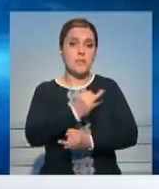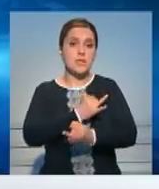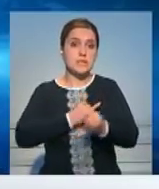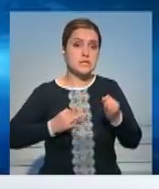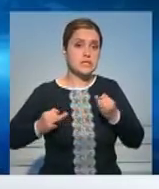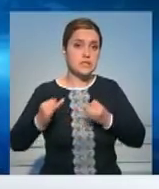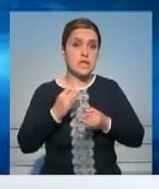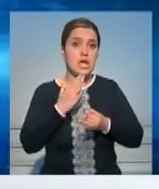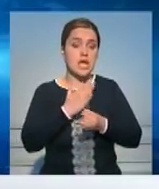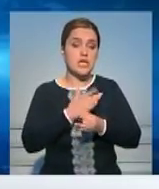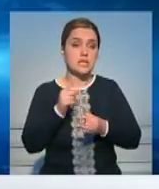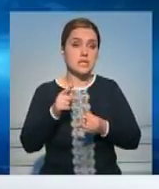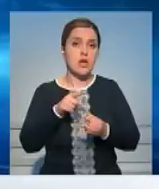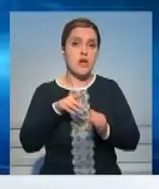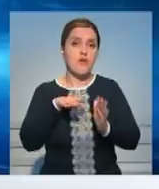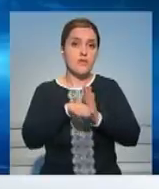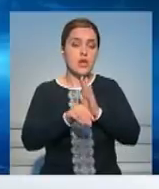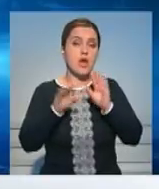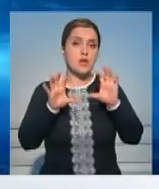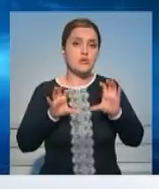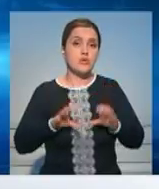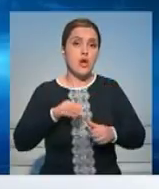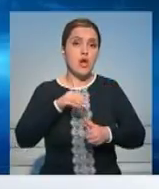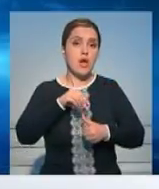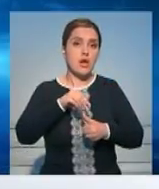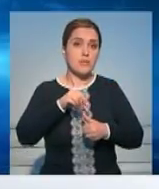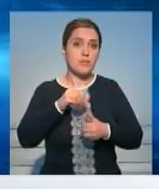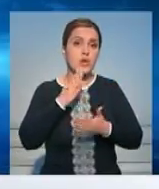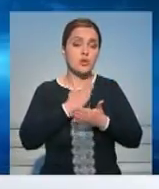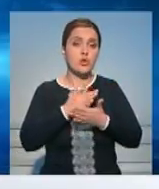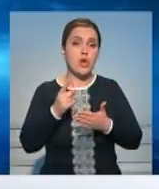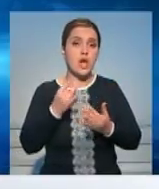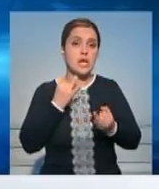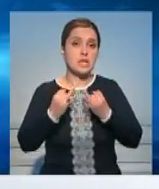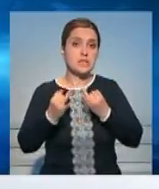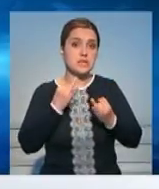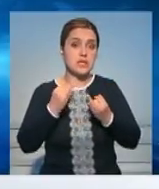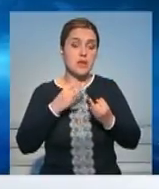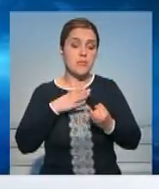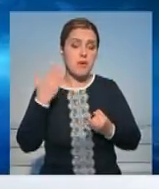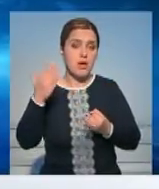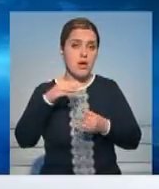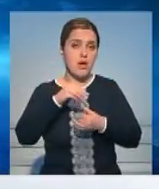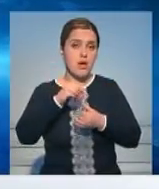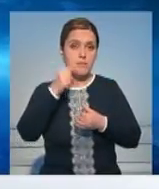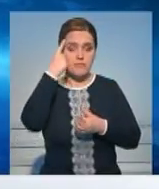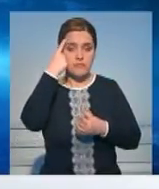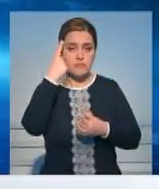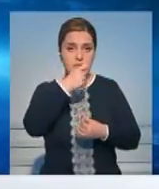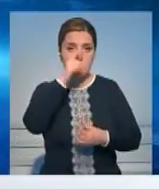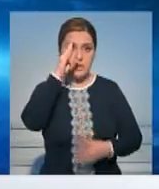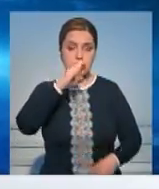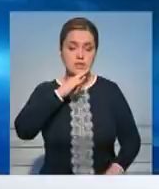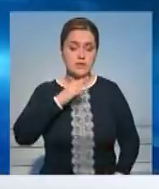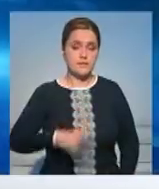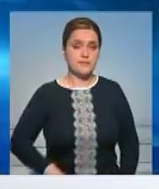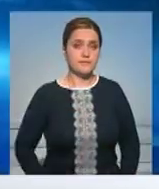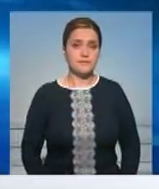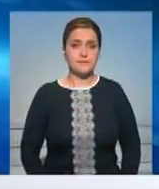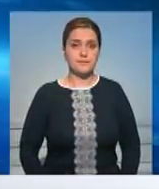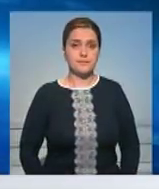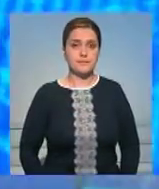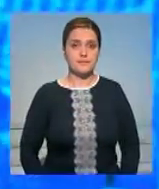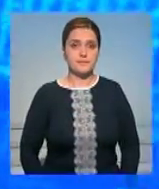сторон в соответствии с Конституцией Армении на основе верховенства права. Разговор состоялся по инициативе армянской стороны.